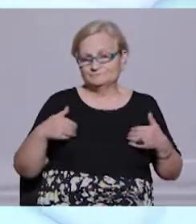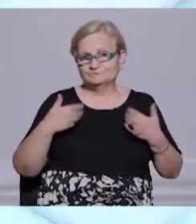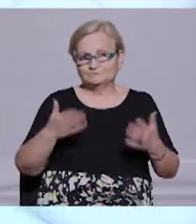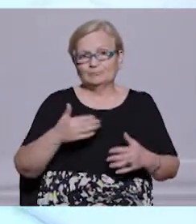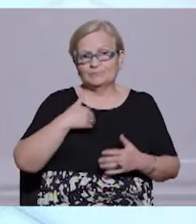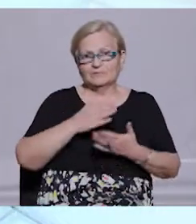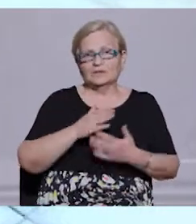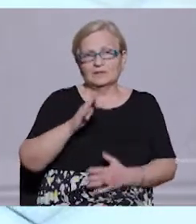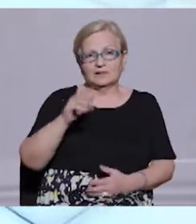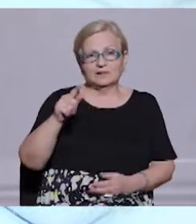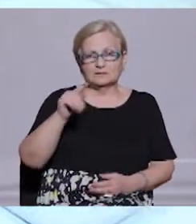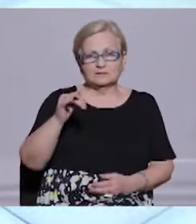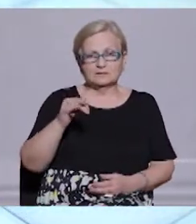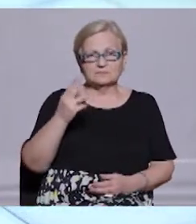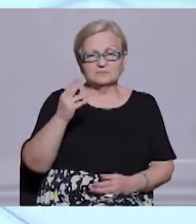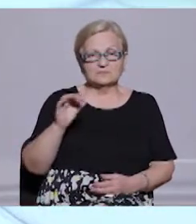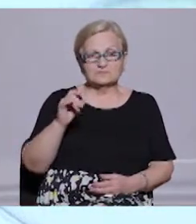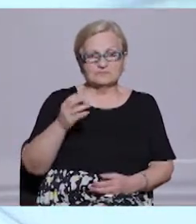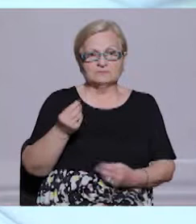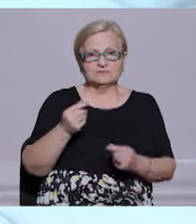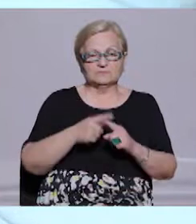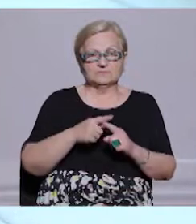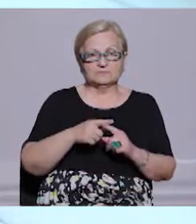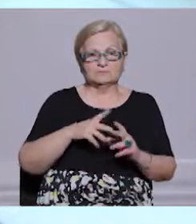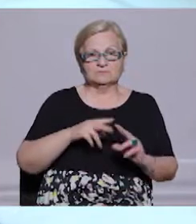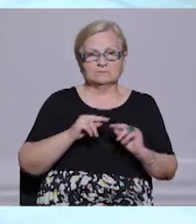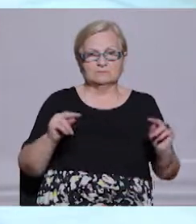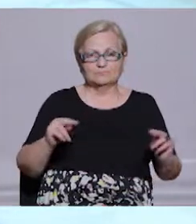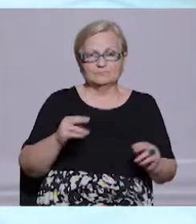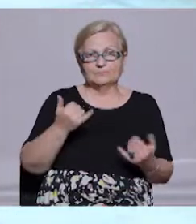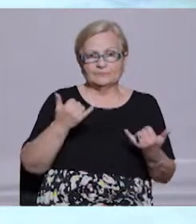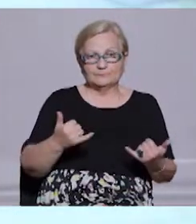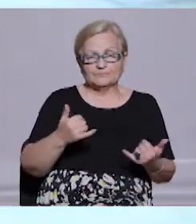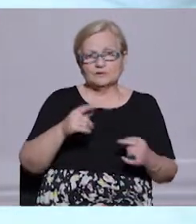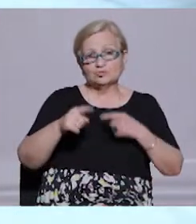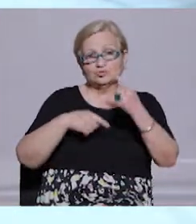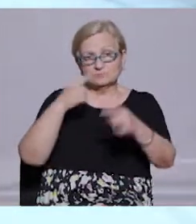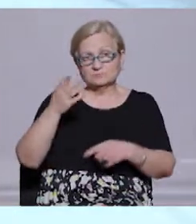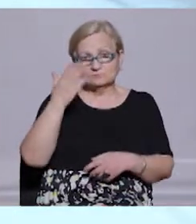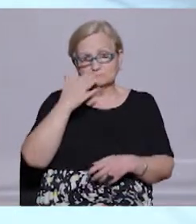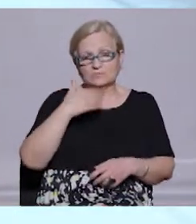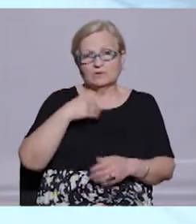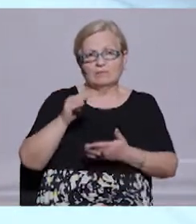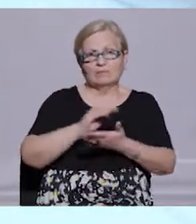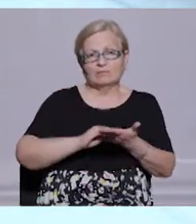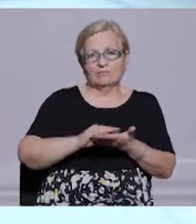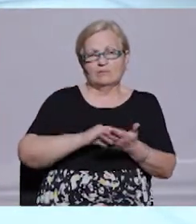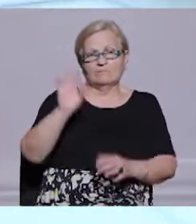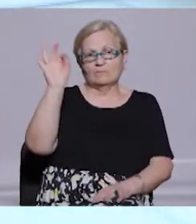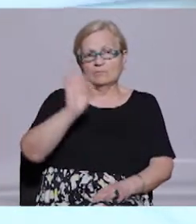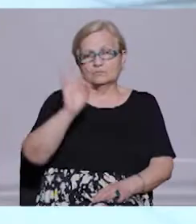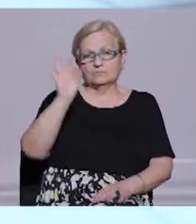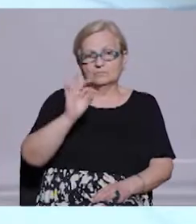მოგესალმებით, მე ვარ ქეთი ცერცვაძე, მათემატიკის მასწავლებელი. დღეს და შემდეგ გაკვეთილზე გადავიმეორებთ